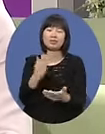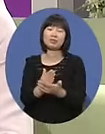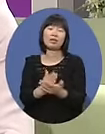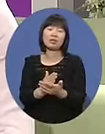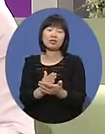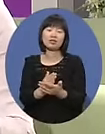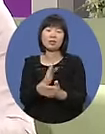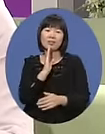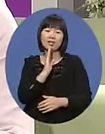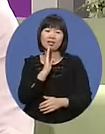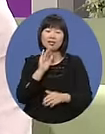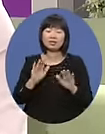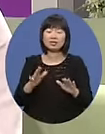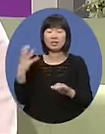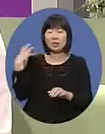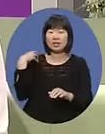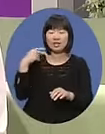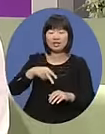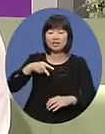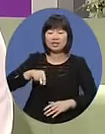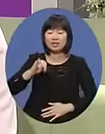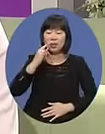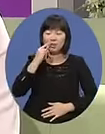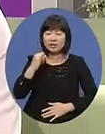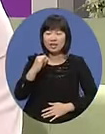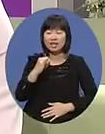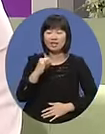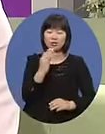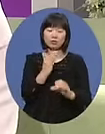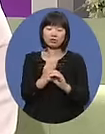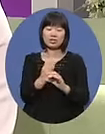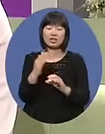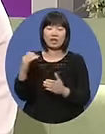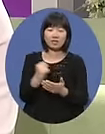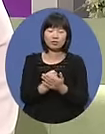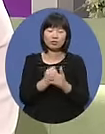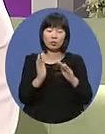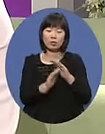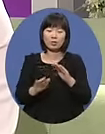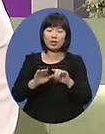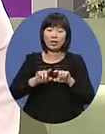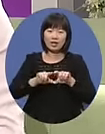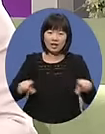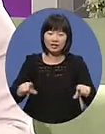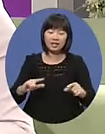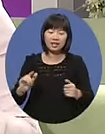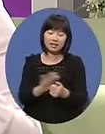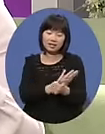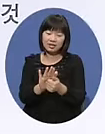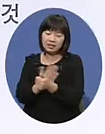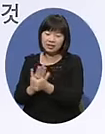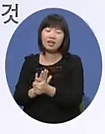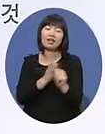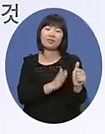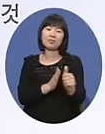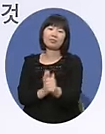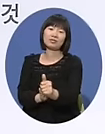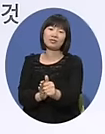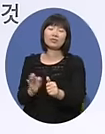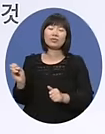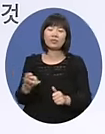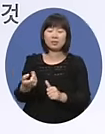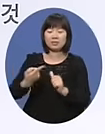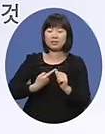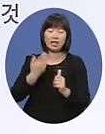제 네. 얘기는. 근데 이 역할을 시어머님께서 좀 해주셨으면 좋겠다 이거고요. 그리고 비난하지 말고 이제 칭찬을 먼저 좀